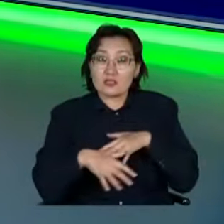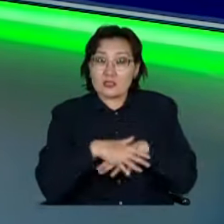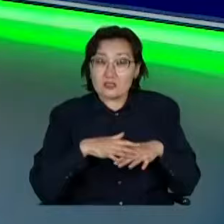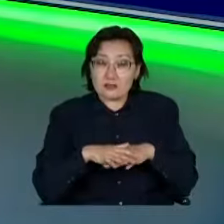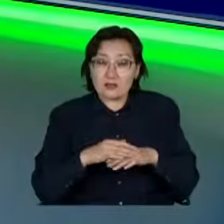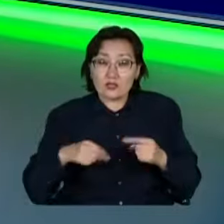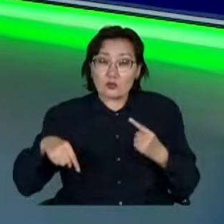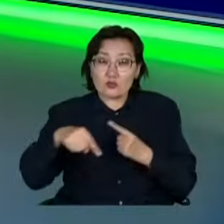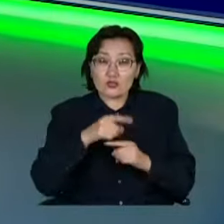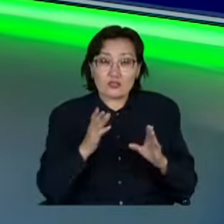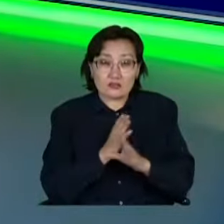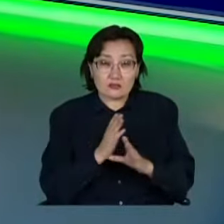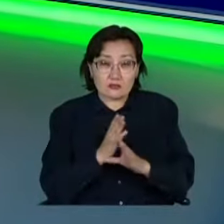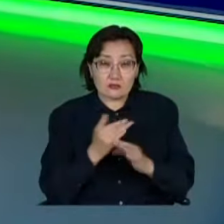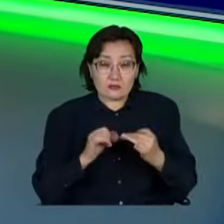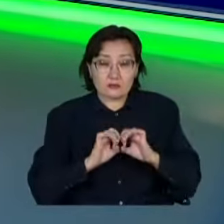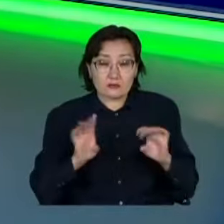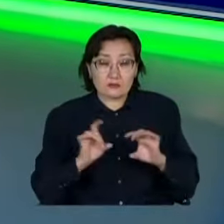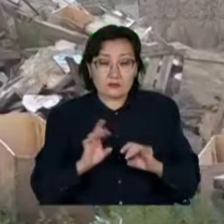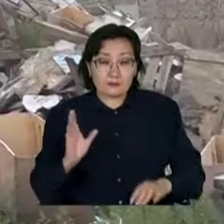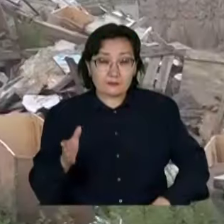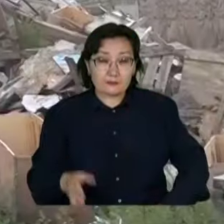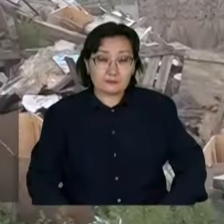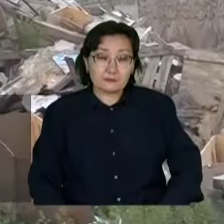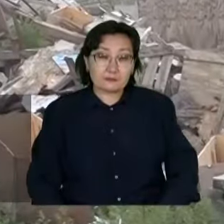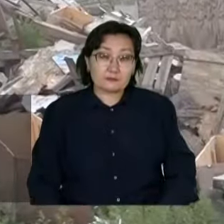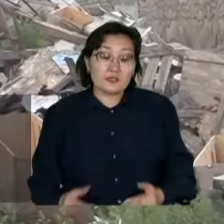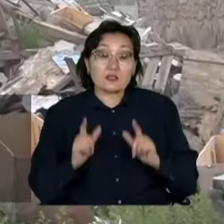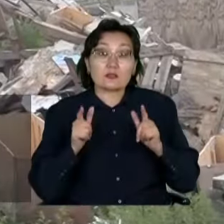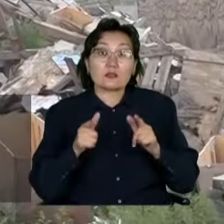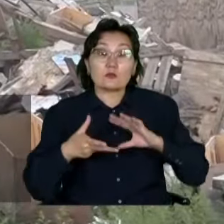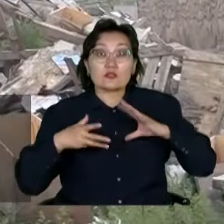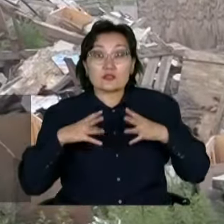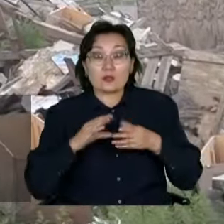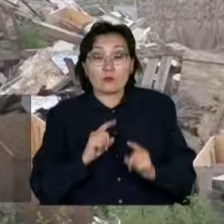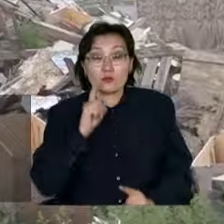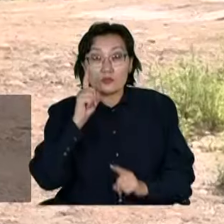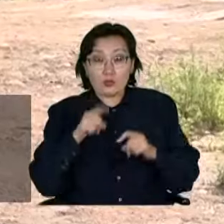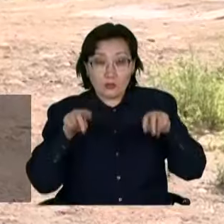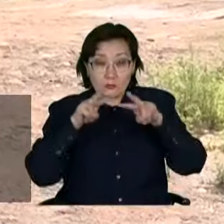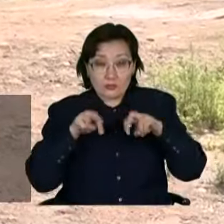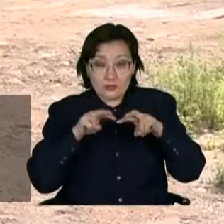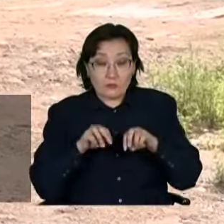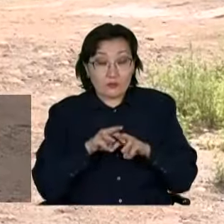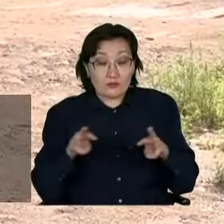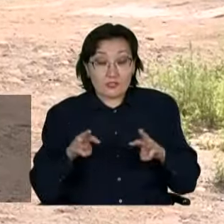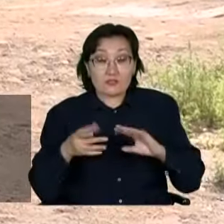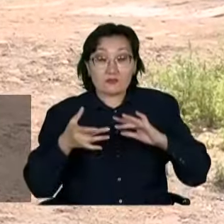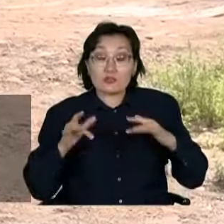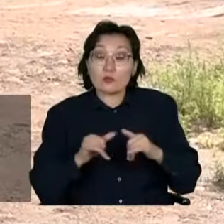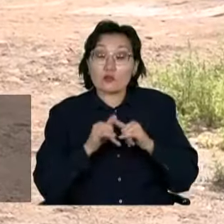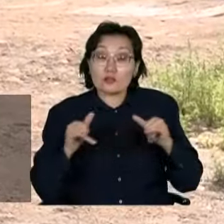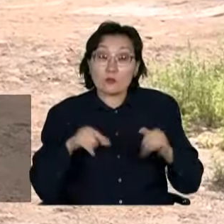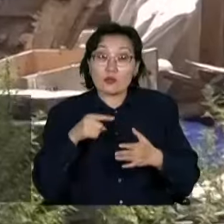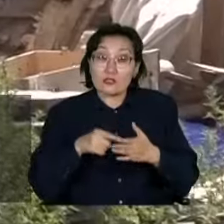Амина Усенова расскажет более подробно. Согласно результатам космического мониторинга Министерства цифрового развития,